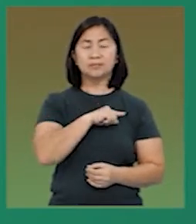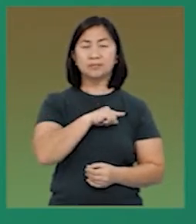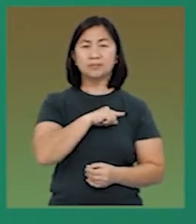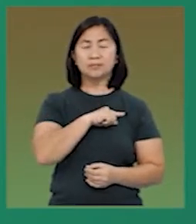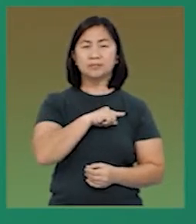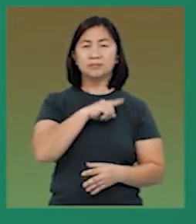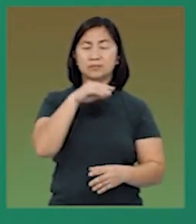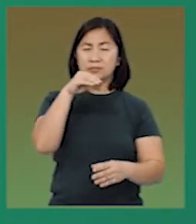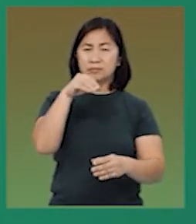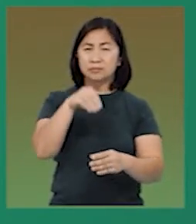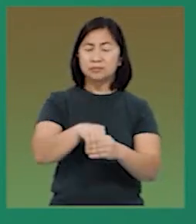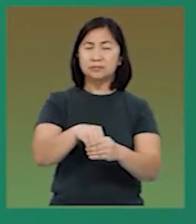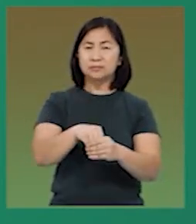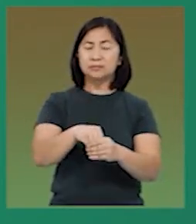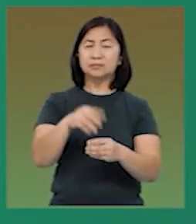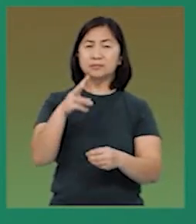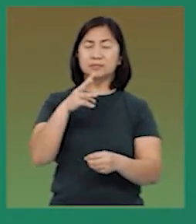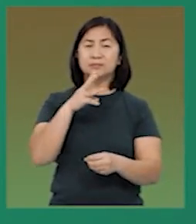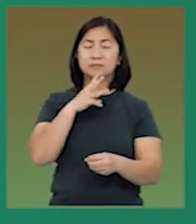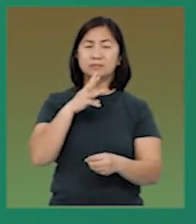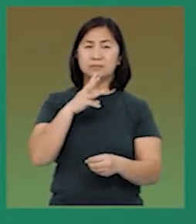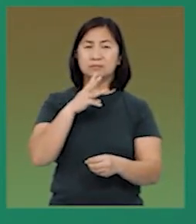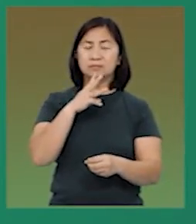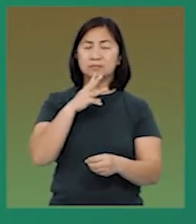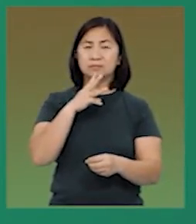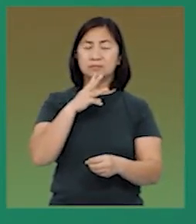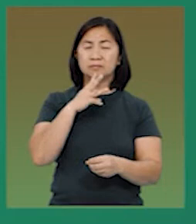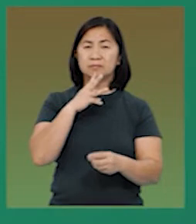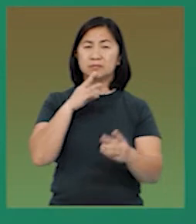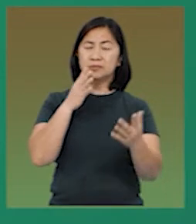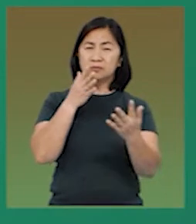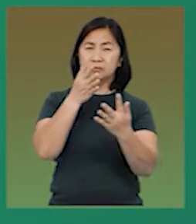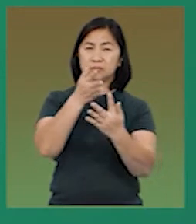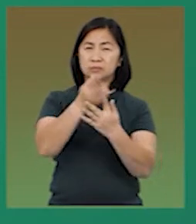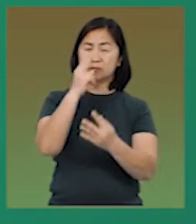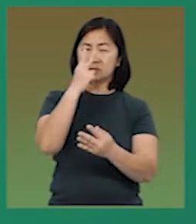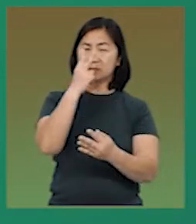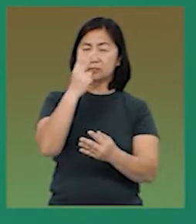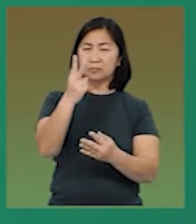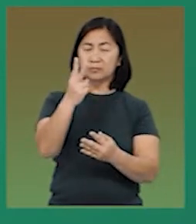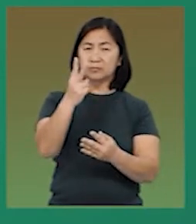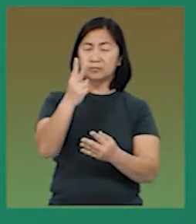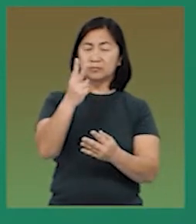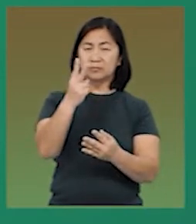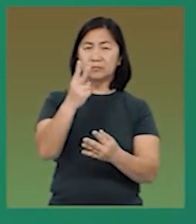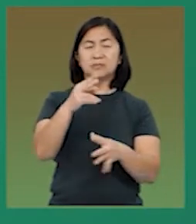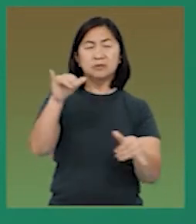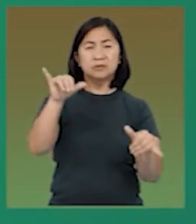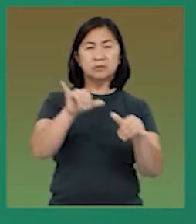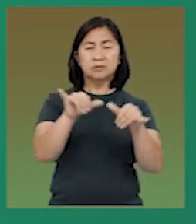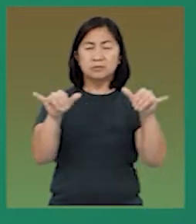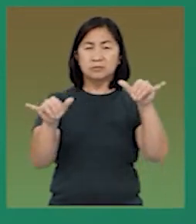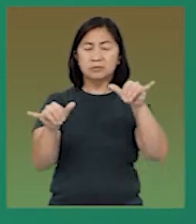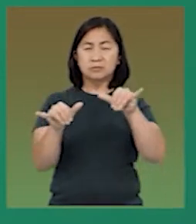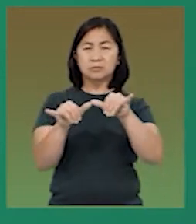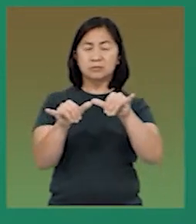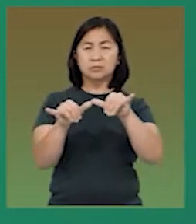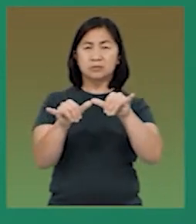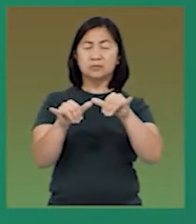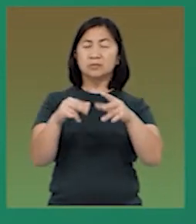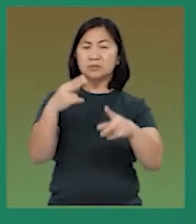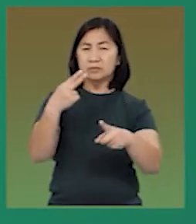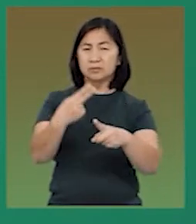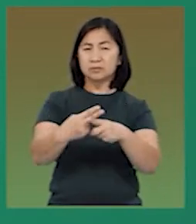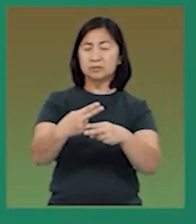Malalaman natin ang laman ng tubig na ito sa pamamagitan ng pagtingin sa nakasulat na measurement sa